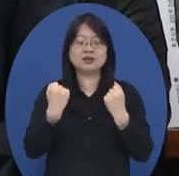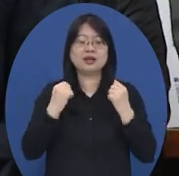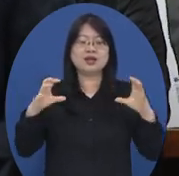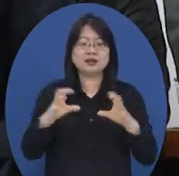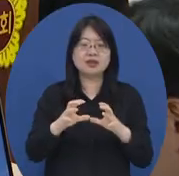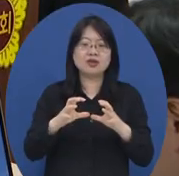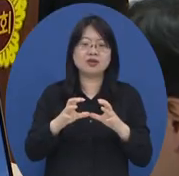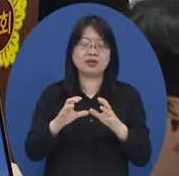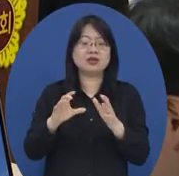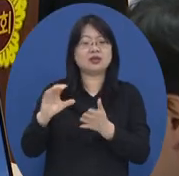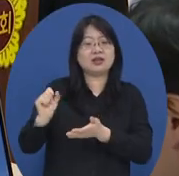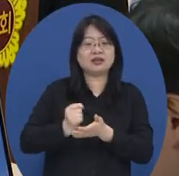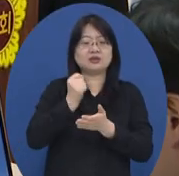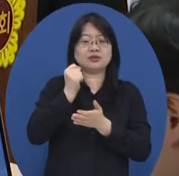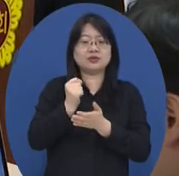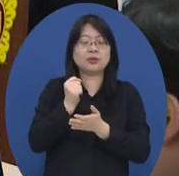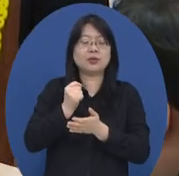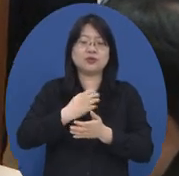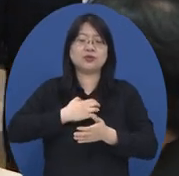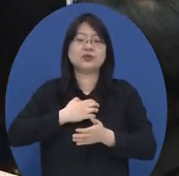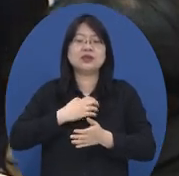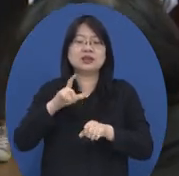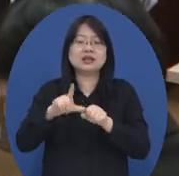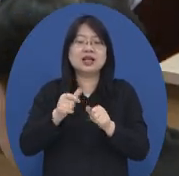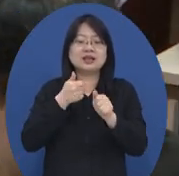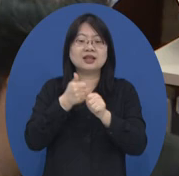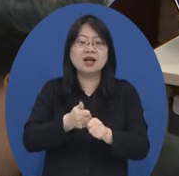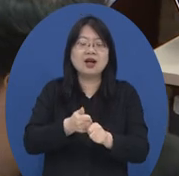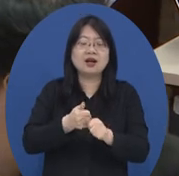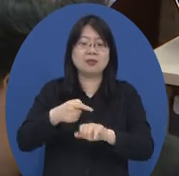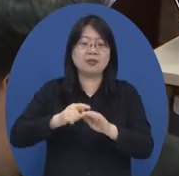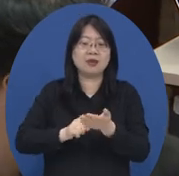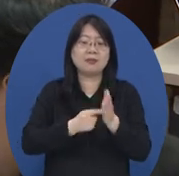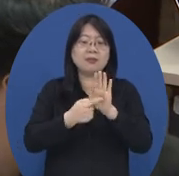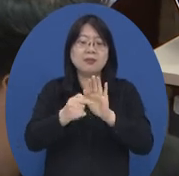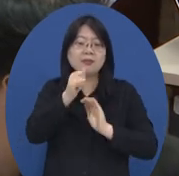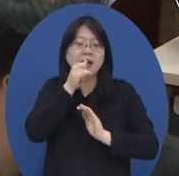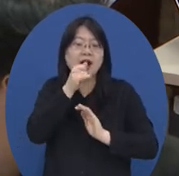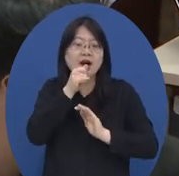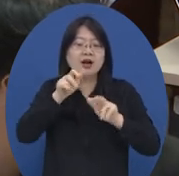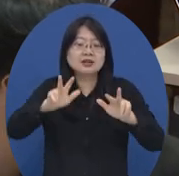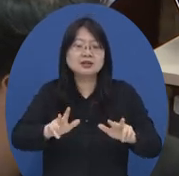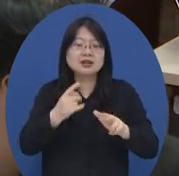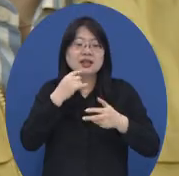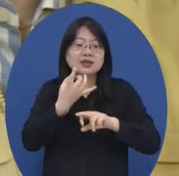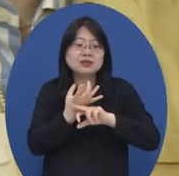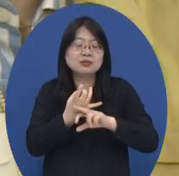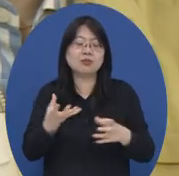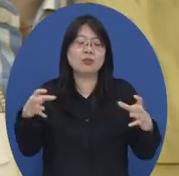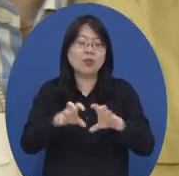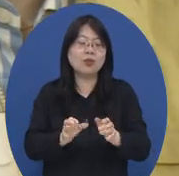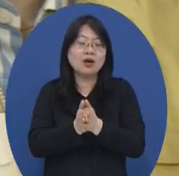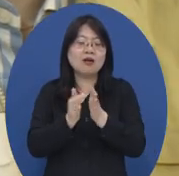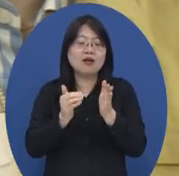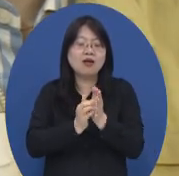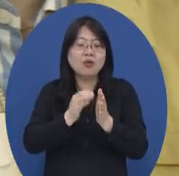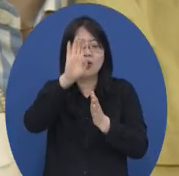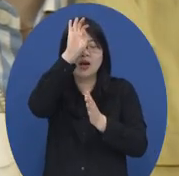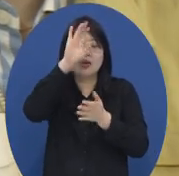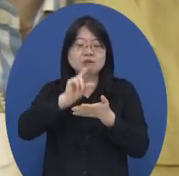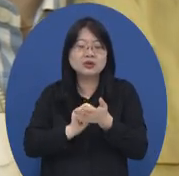것처럼 온 국민의 단결된 힘으로 위기의 순간을 이겨내자는 의지를 담았다고 설명했습니다. 근무기기를